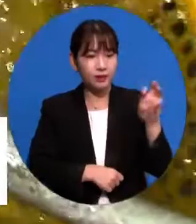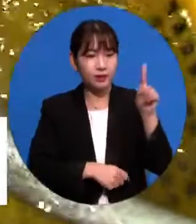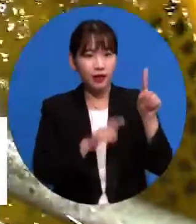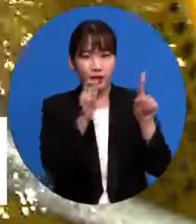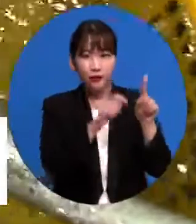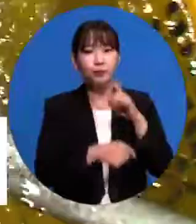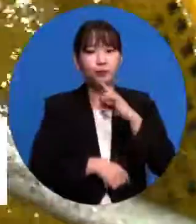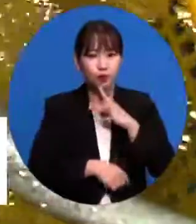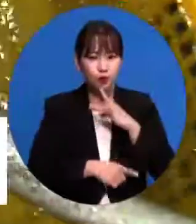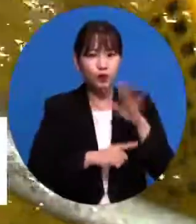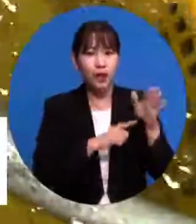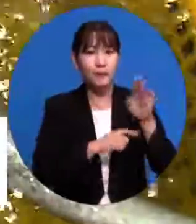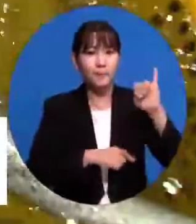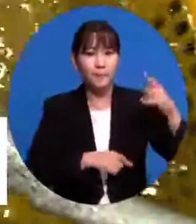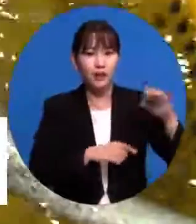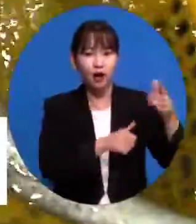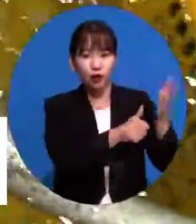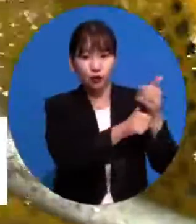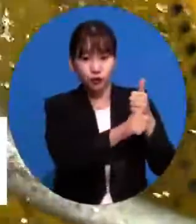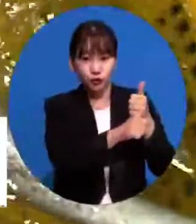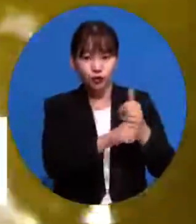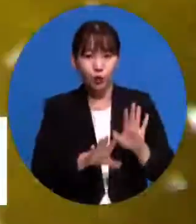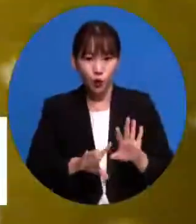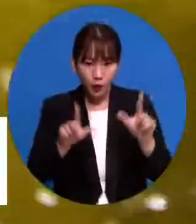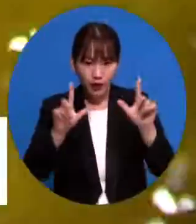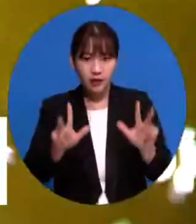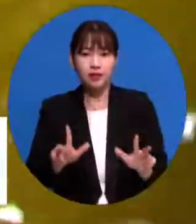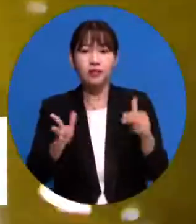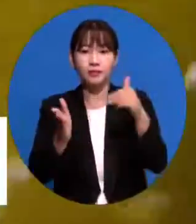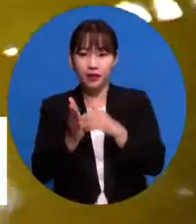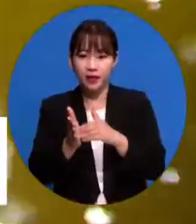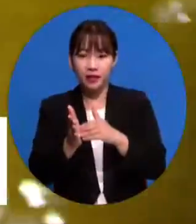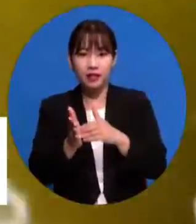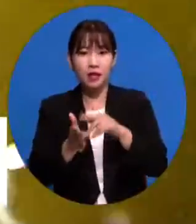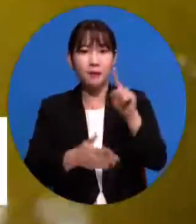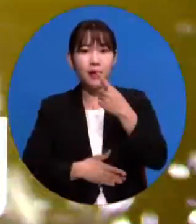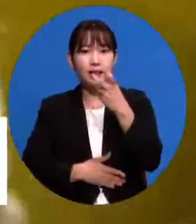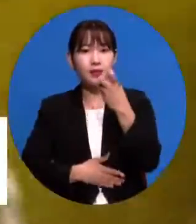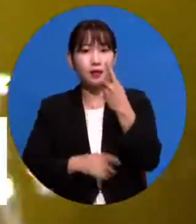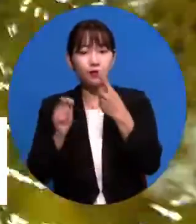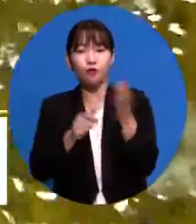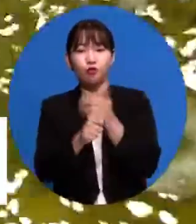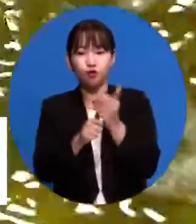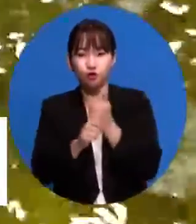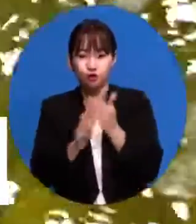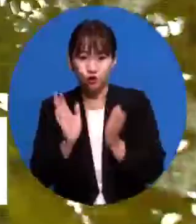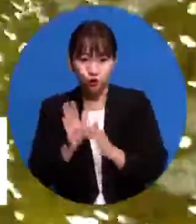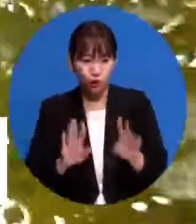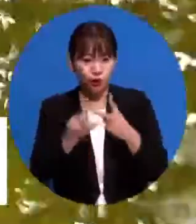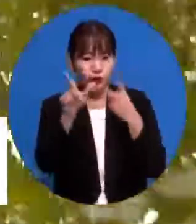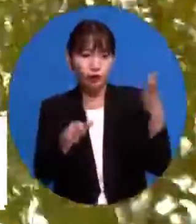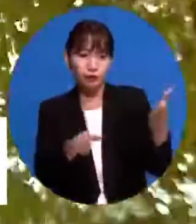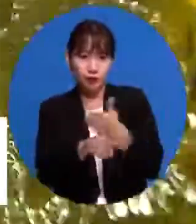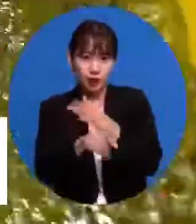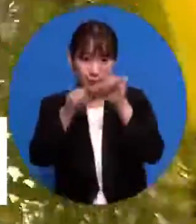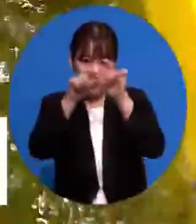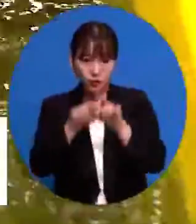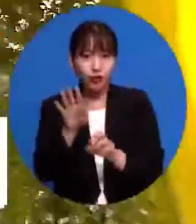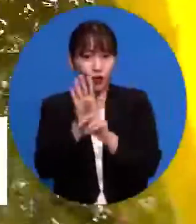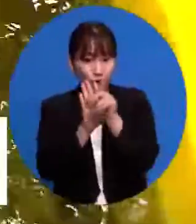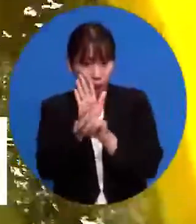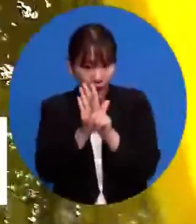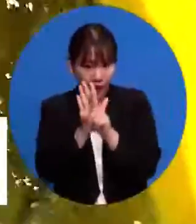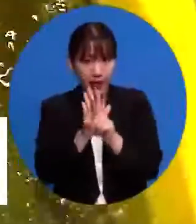31톤에 그쳤던 민어 조업량이 올해 현재까지 121톤을 웃돌며 올 2월부터 평균 경매